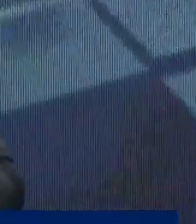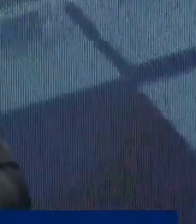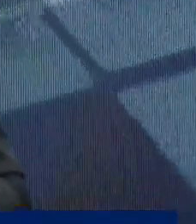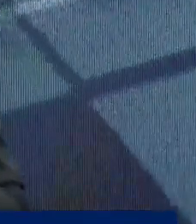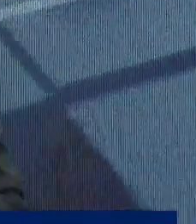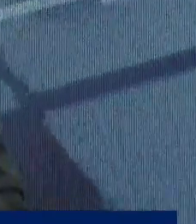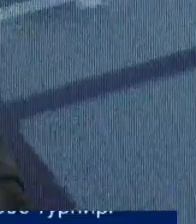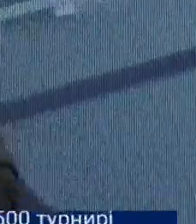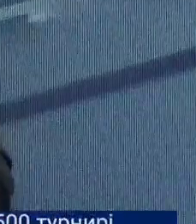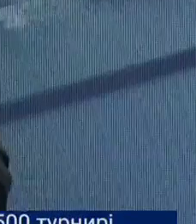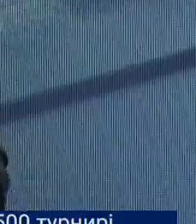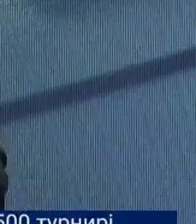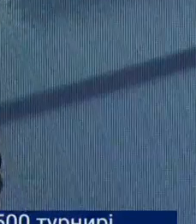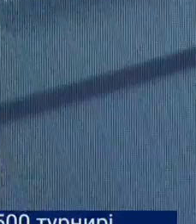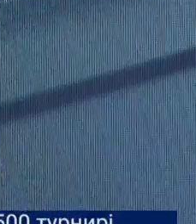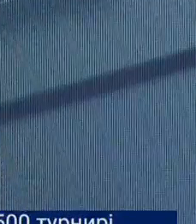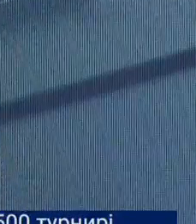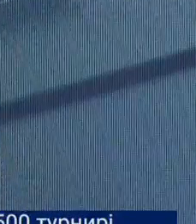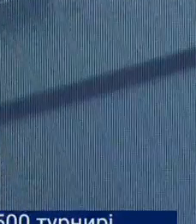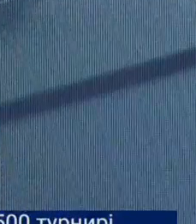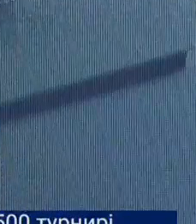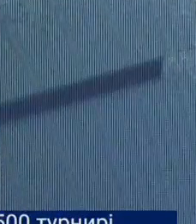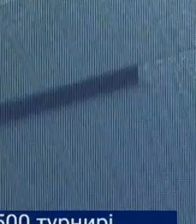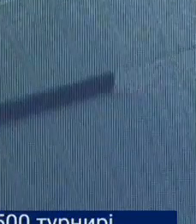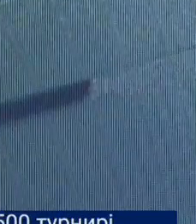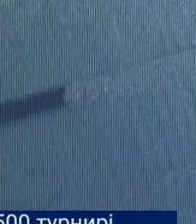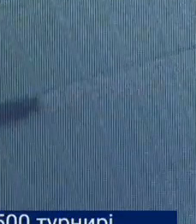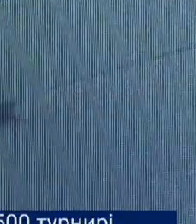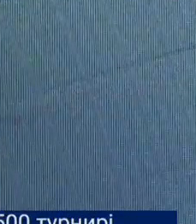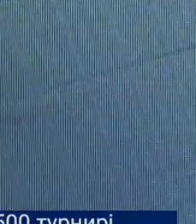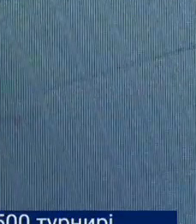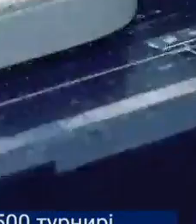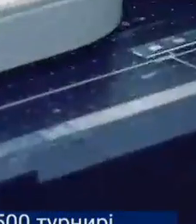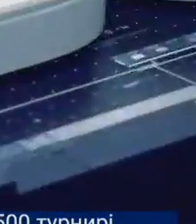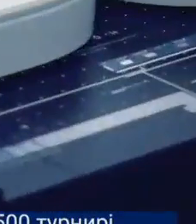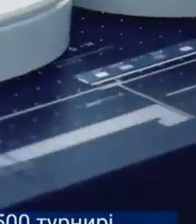цифровизация, а ведь без нее сейчас, по-моему, никуда. Давайте обсуждать эту проблему.